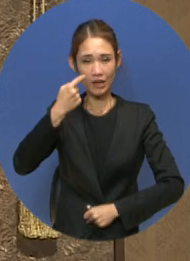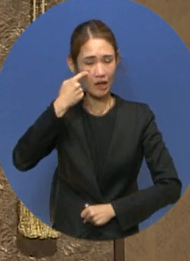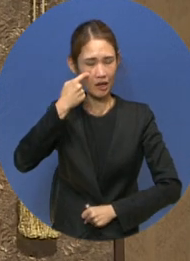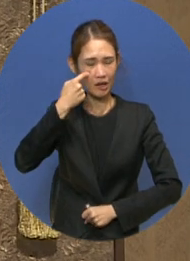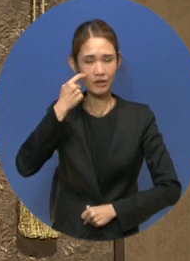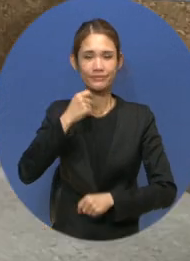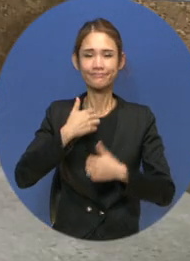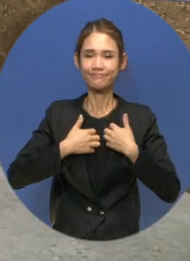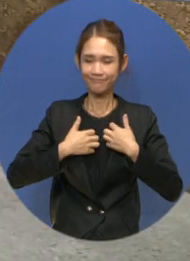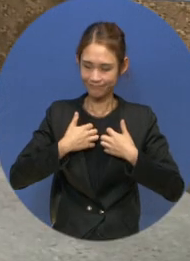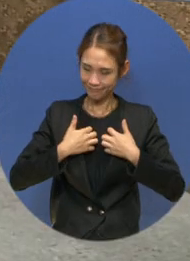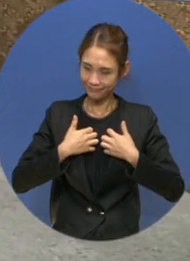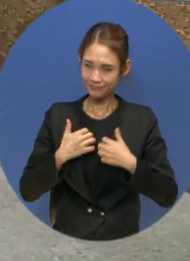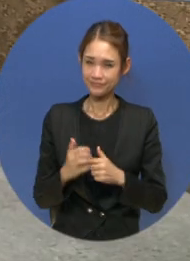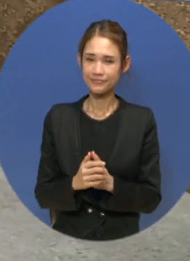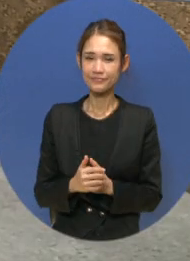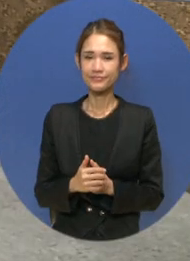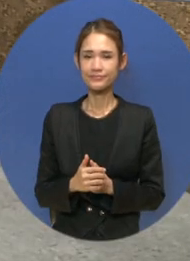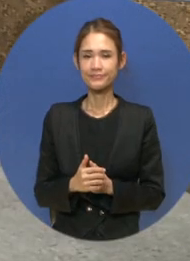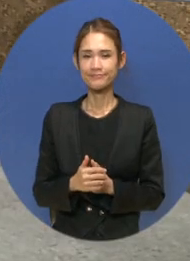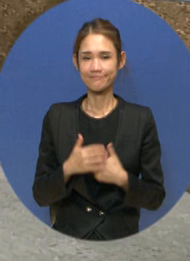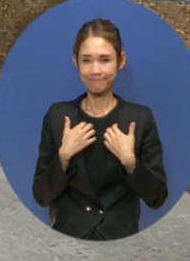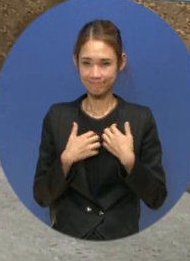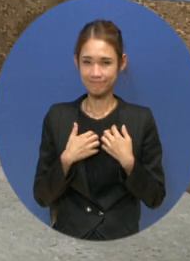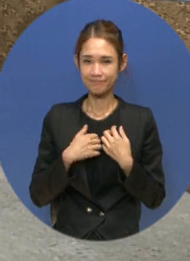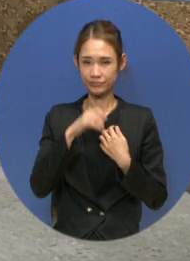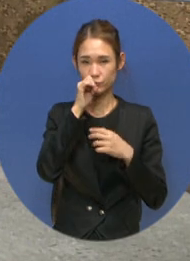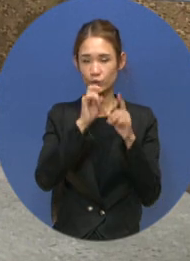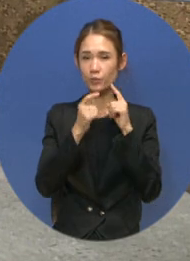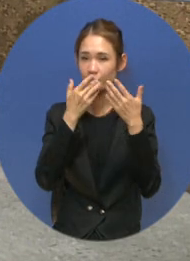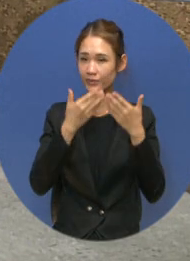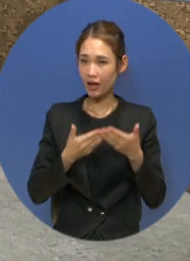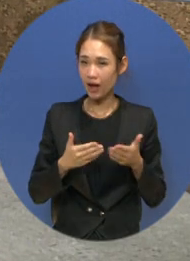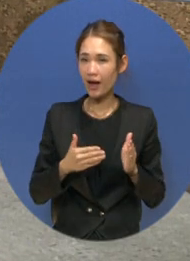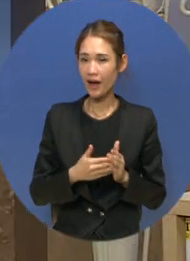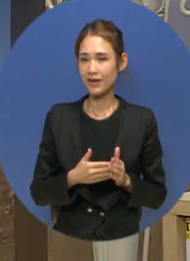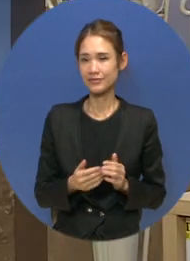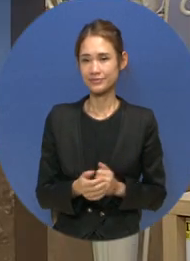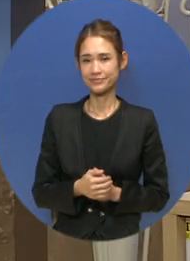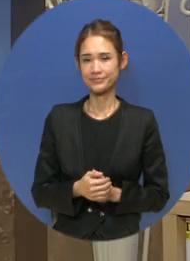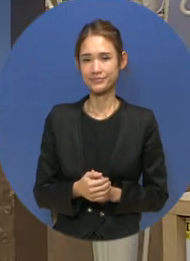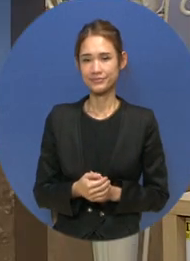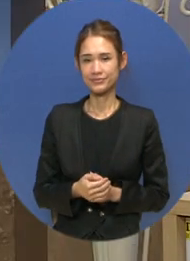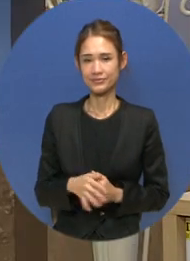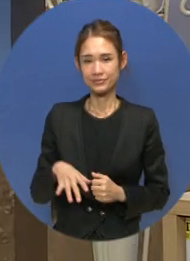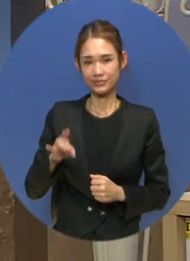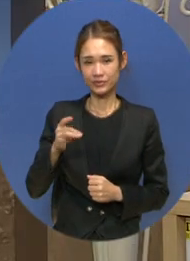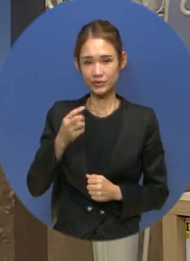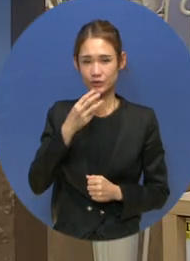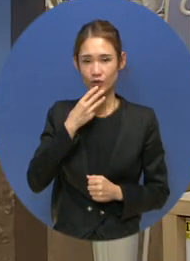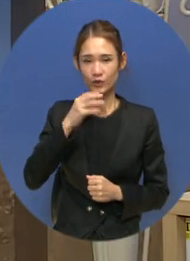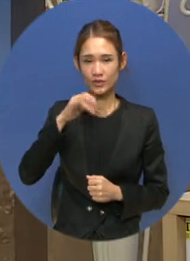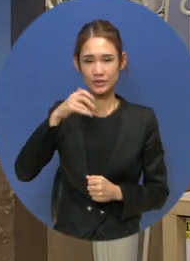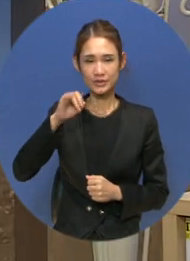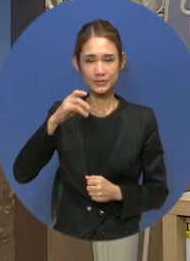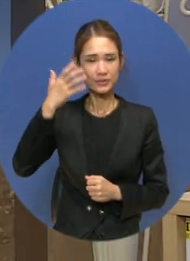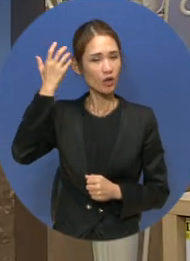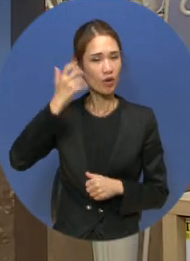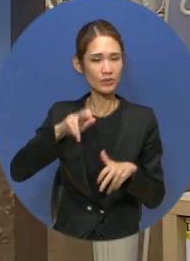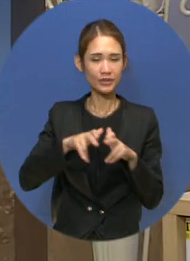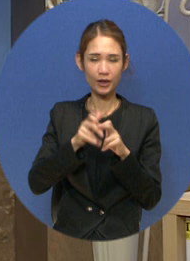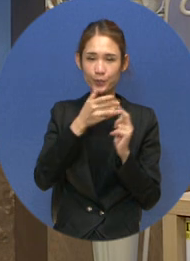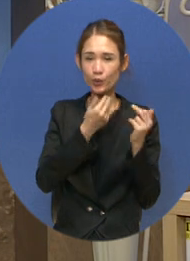생각합니다. 반갑습니다. 네, 반갑습니다. 네. 또 좋은 말씀 해주셨는데요. 네. 먼저 이 서울시립